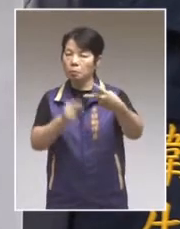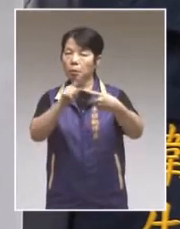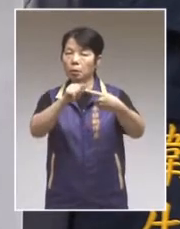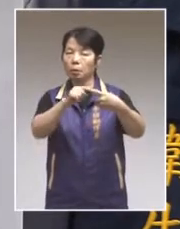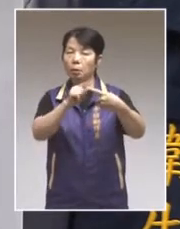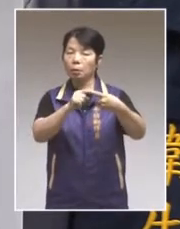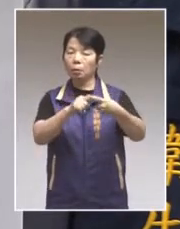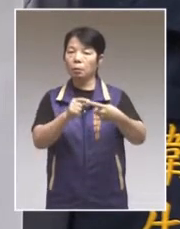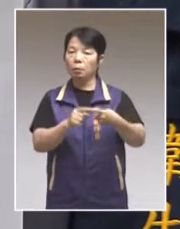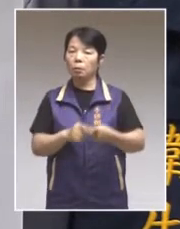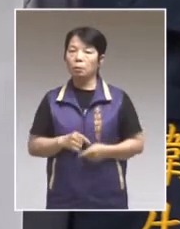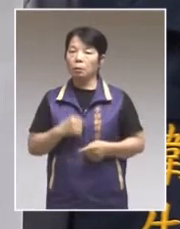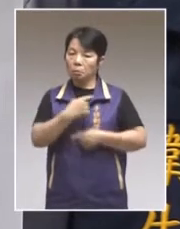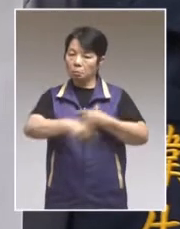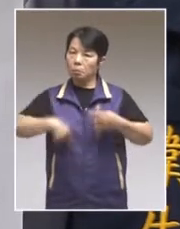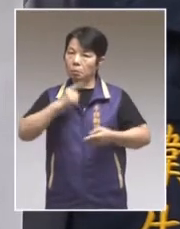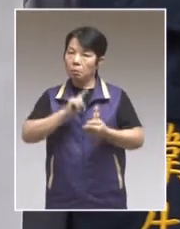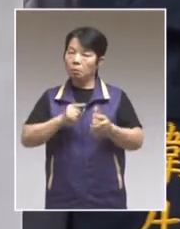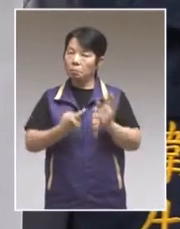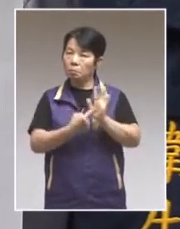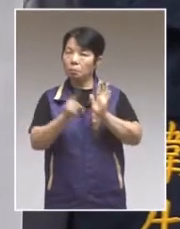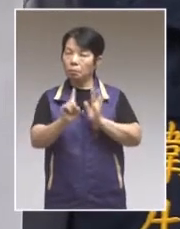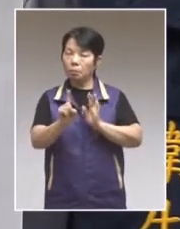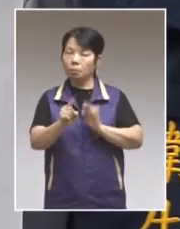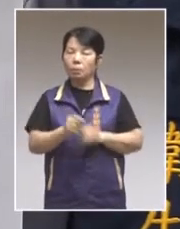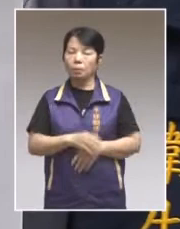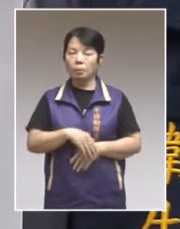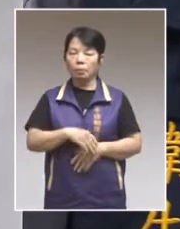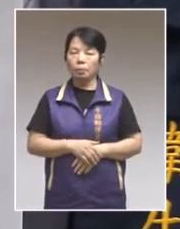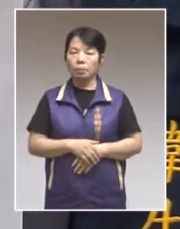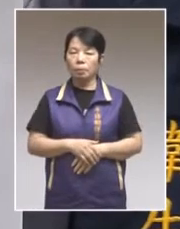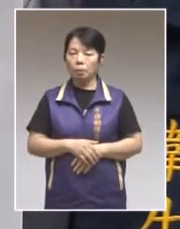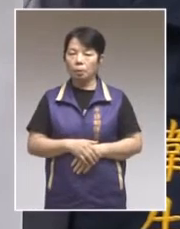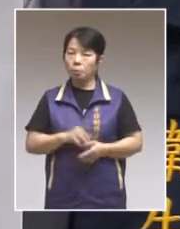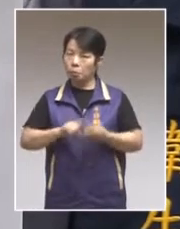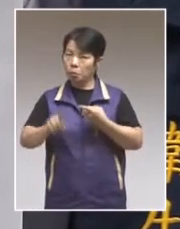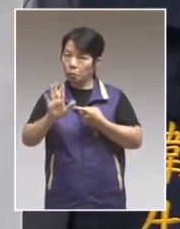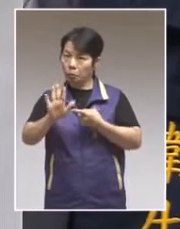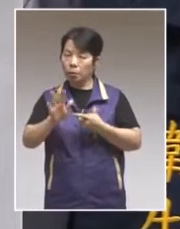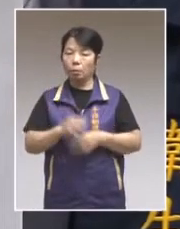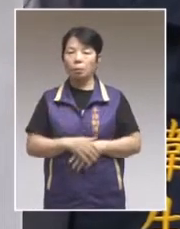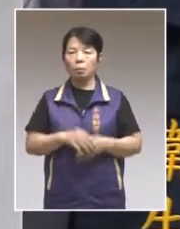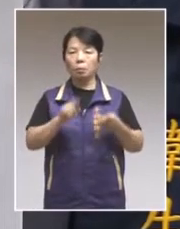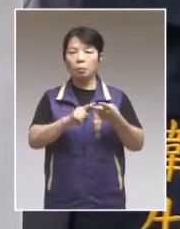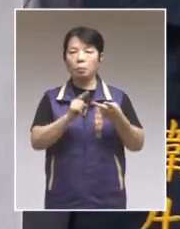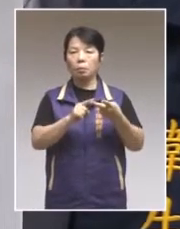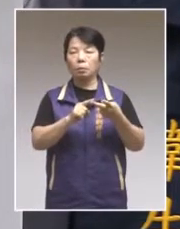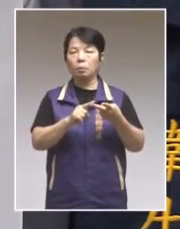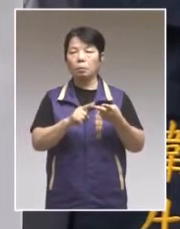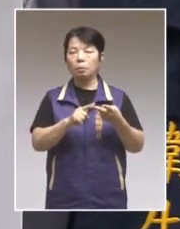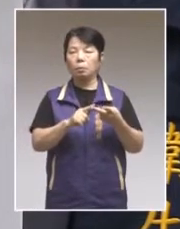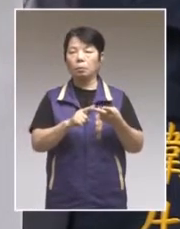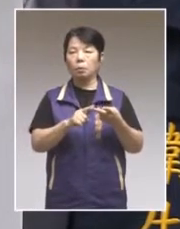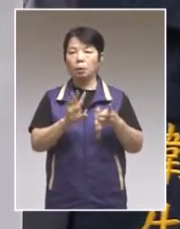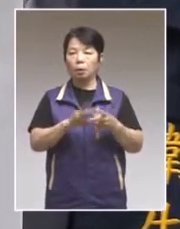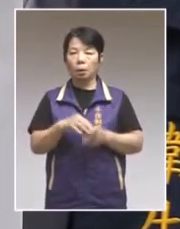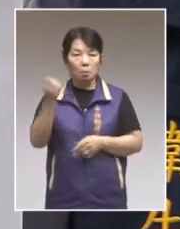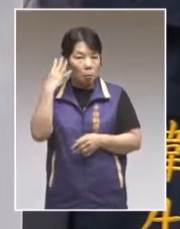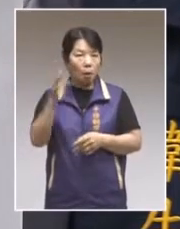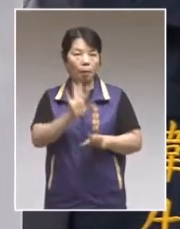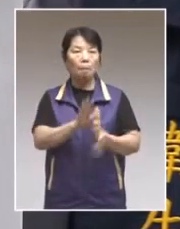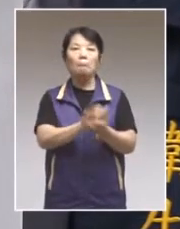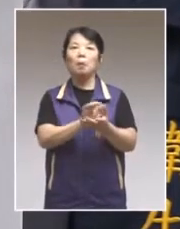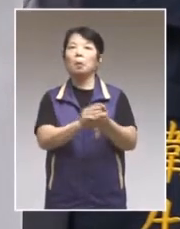出现一些警示症状，然后或者是他听到这个他接触的朋